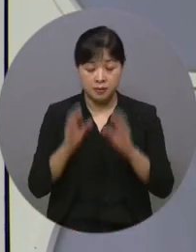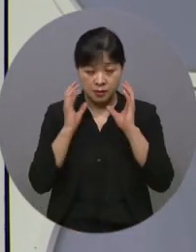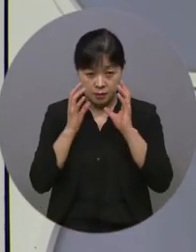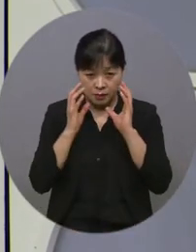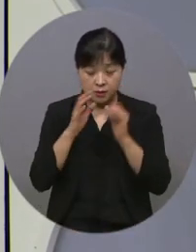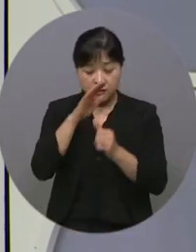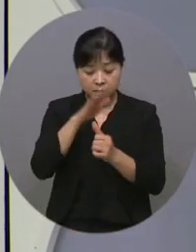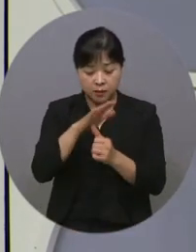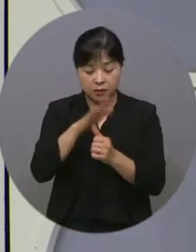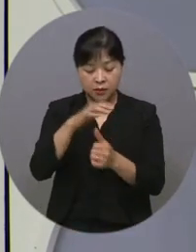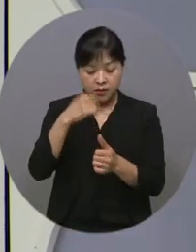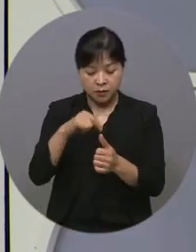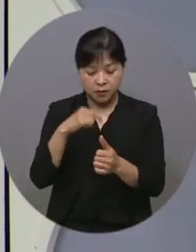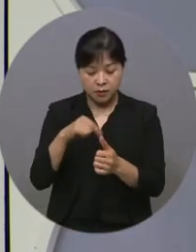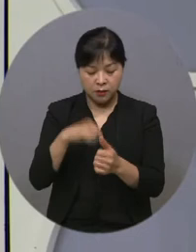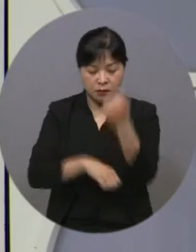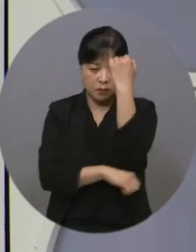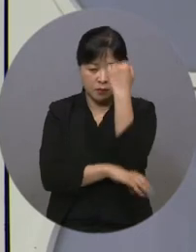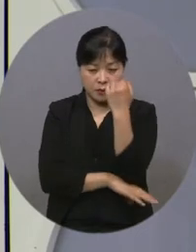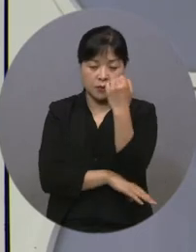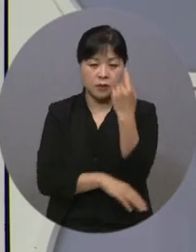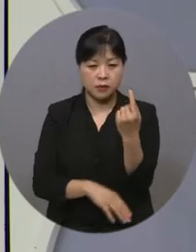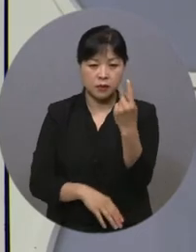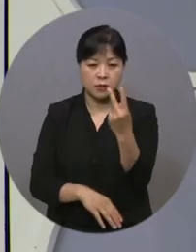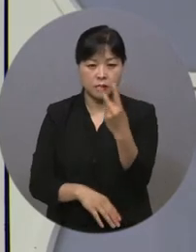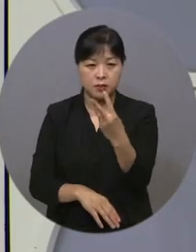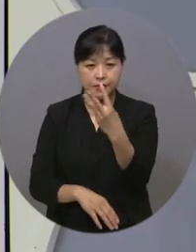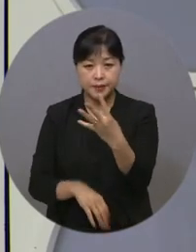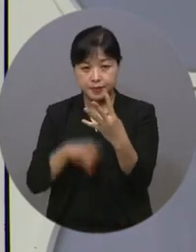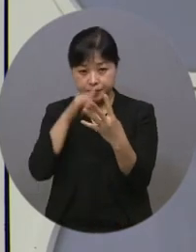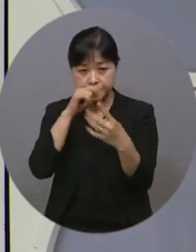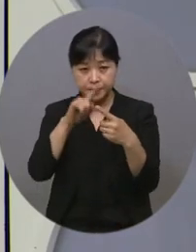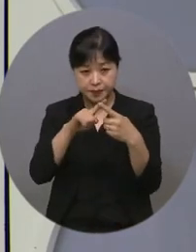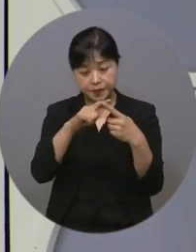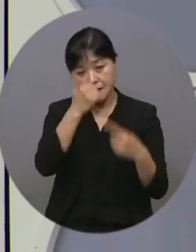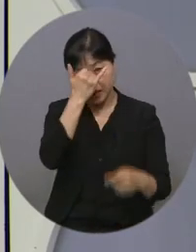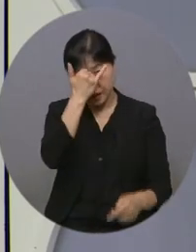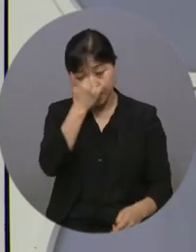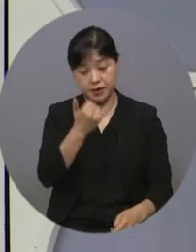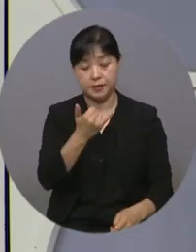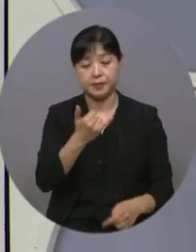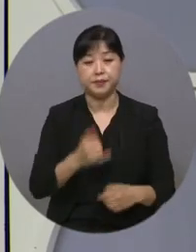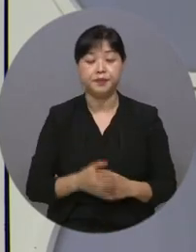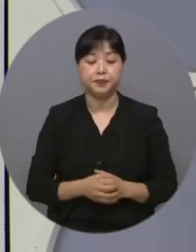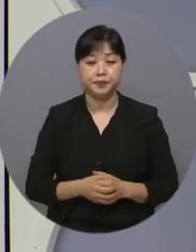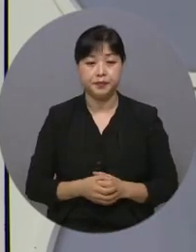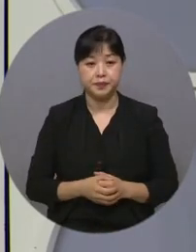네 가지 덕목이 있습니다. 예. 첫 번째가 예의를 지켜야 됩니다.